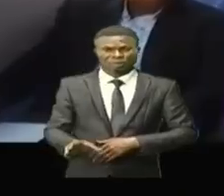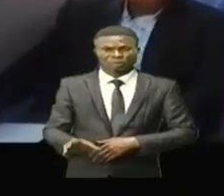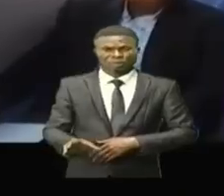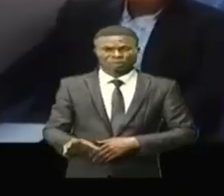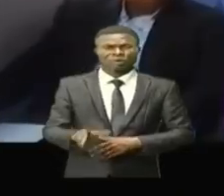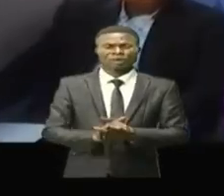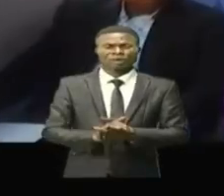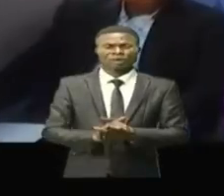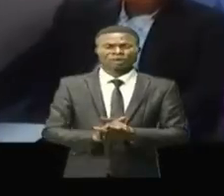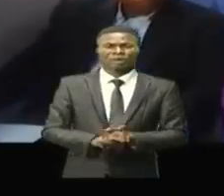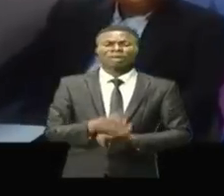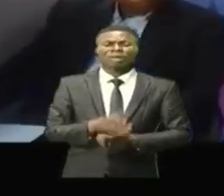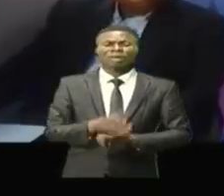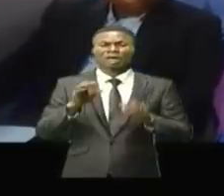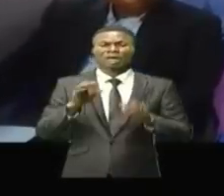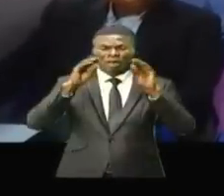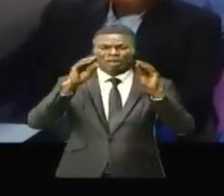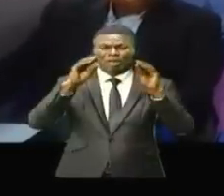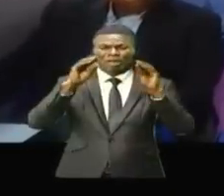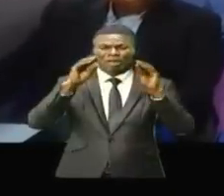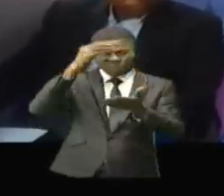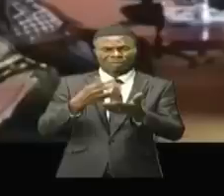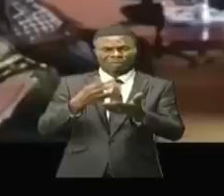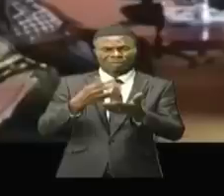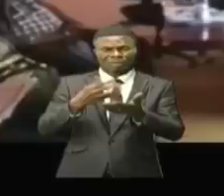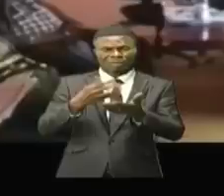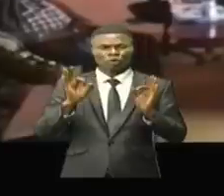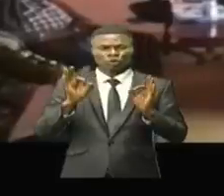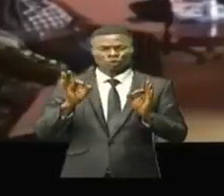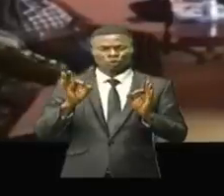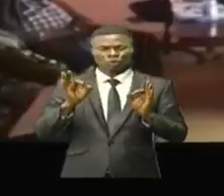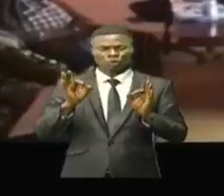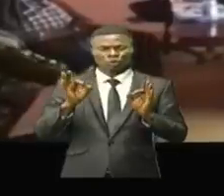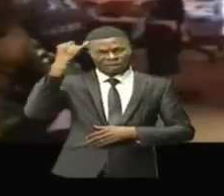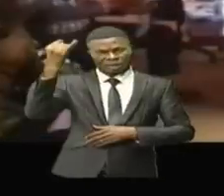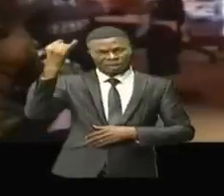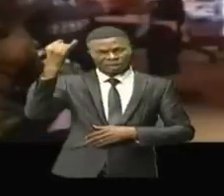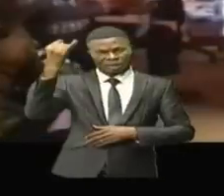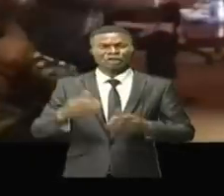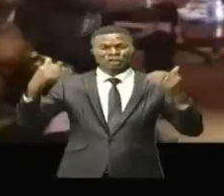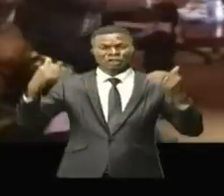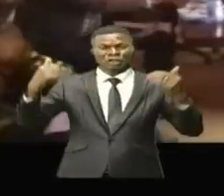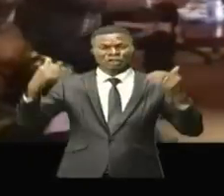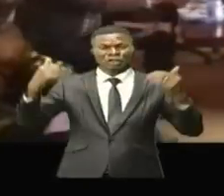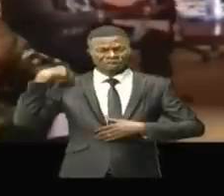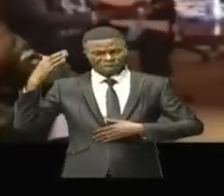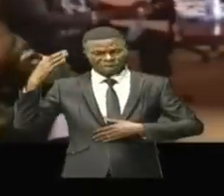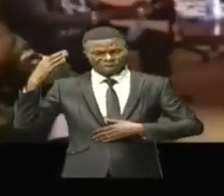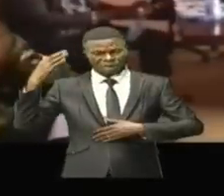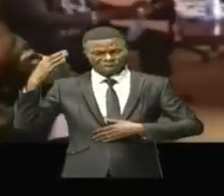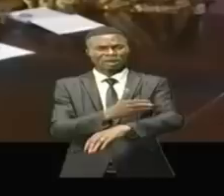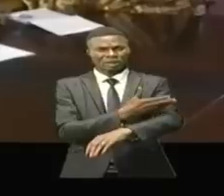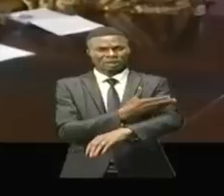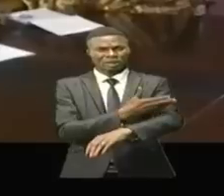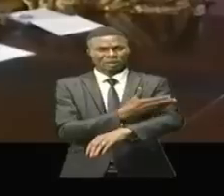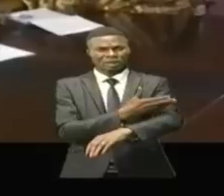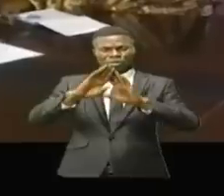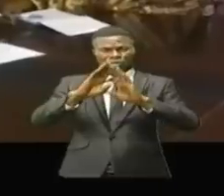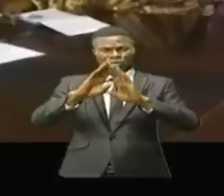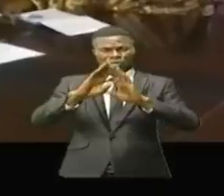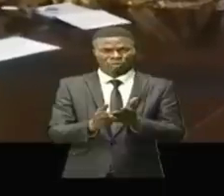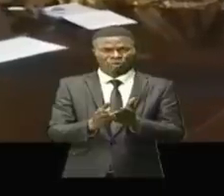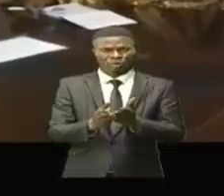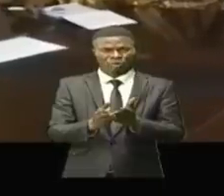aptitudes, matières et nouvelles connaissances, a même de susciter de consolider l'autorité de l'État auprès de toutes les couches de la population de cette cité. Telle était l'une